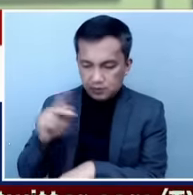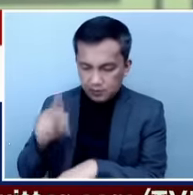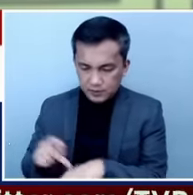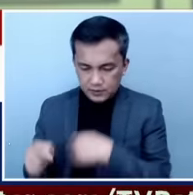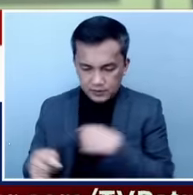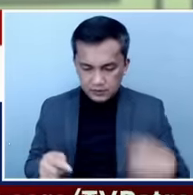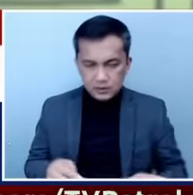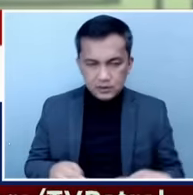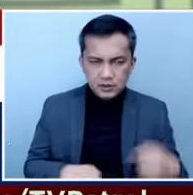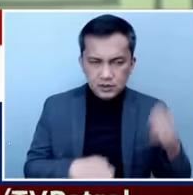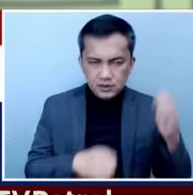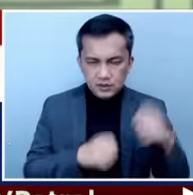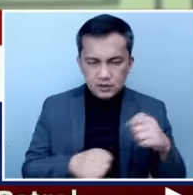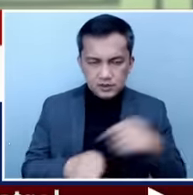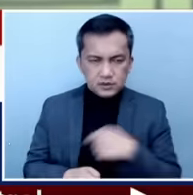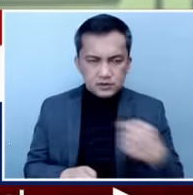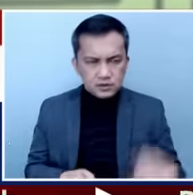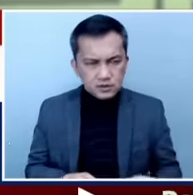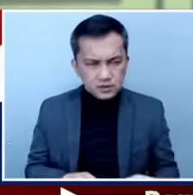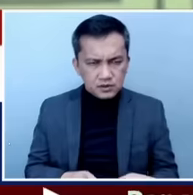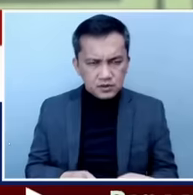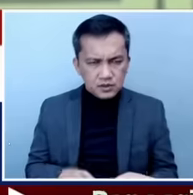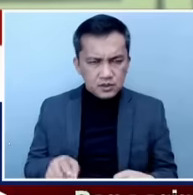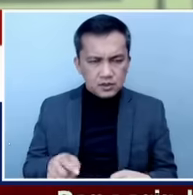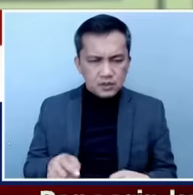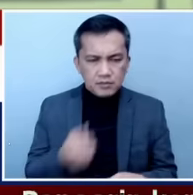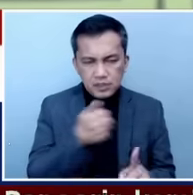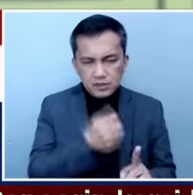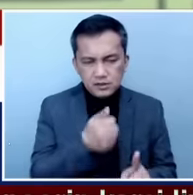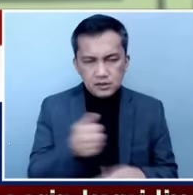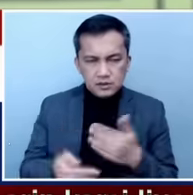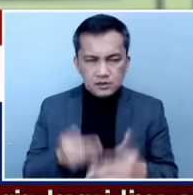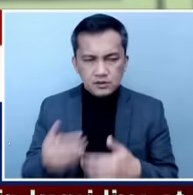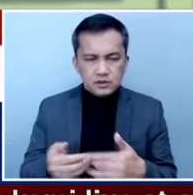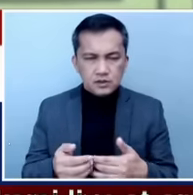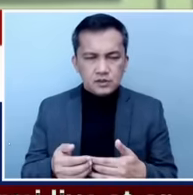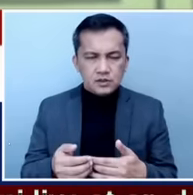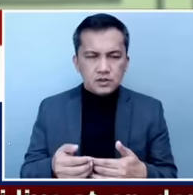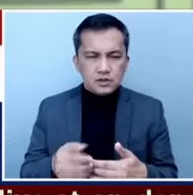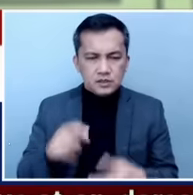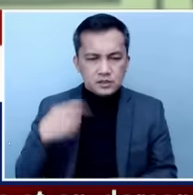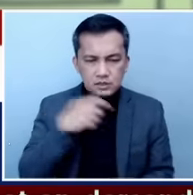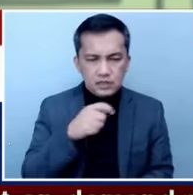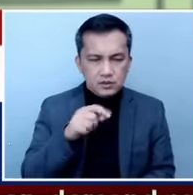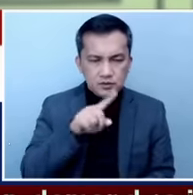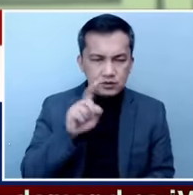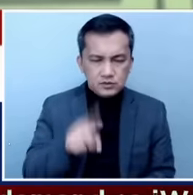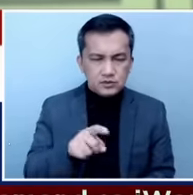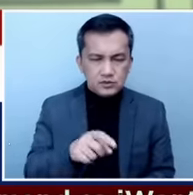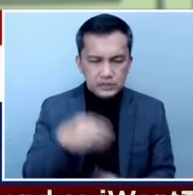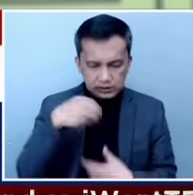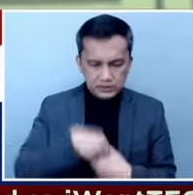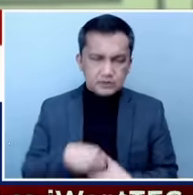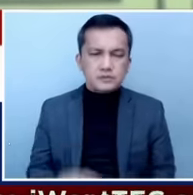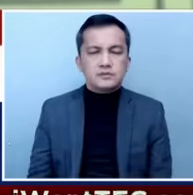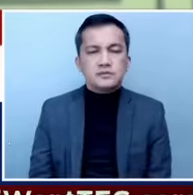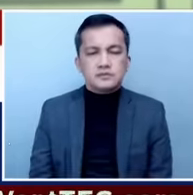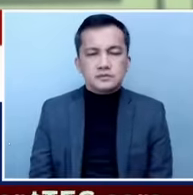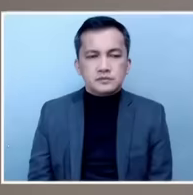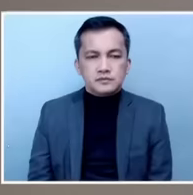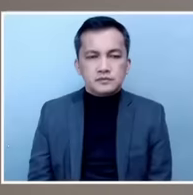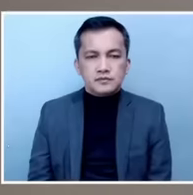China's internal affairs and handle the Taiwan question prudently.